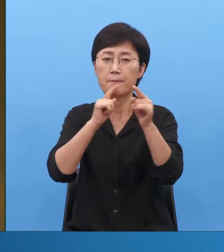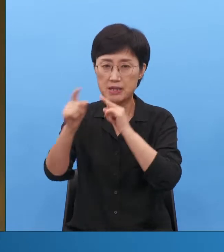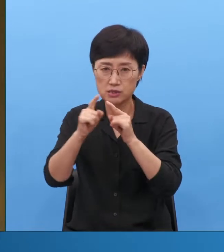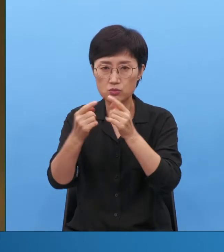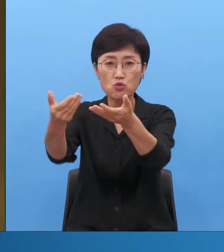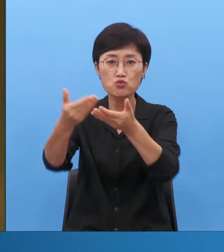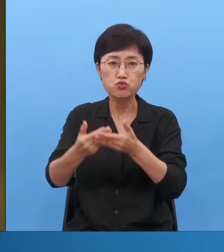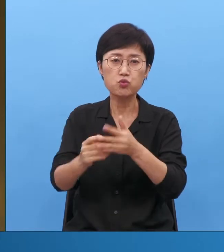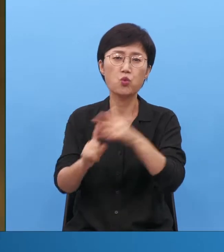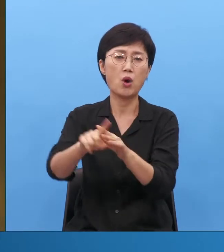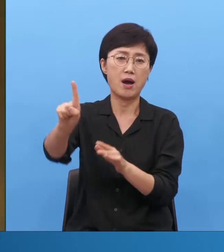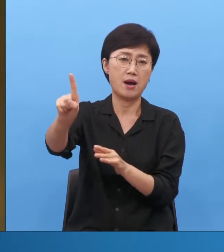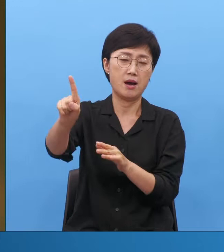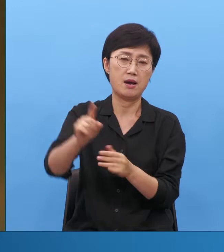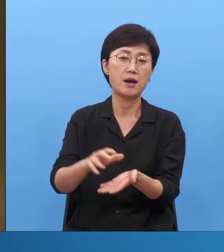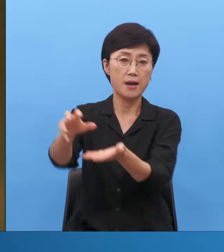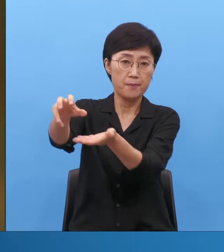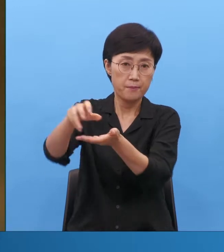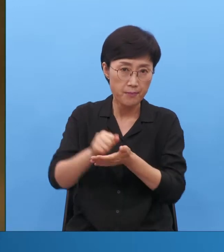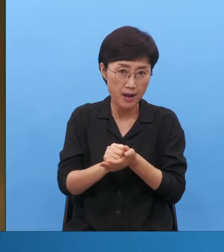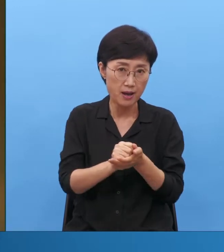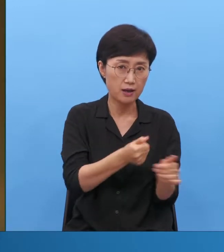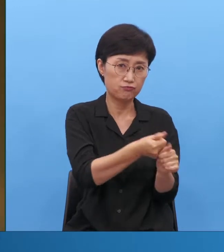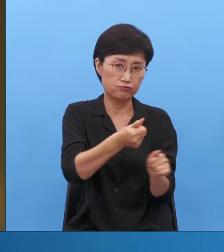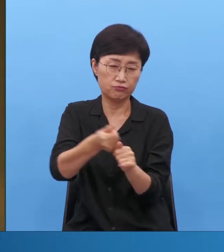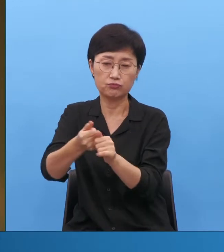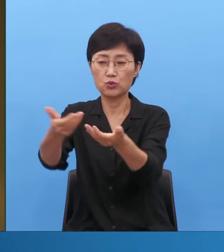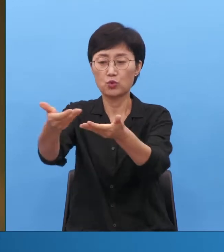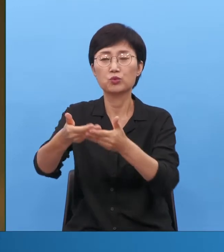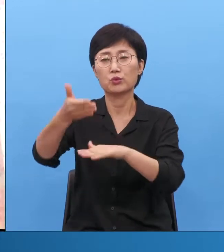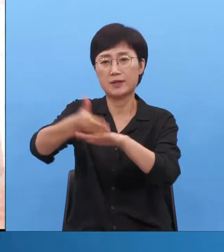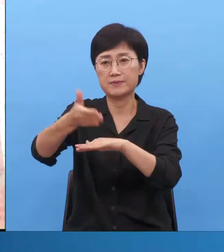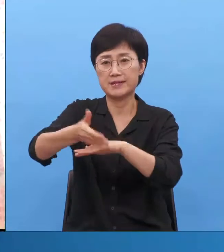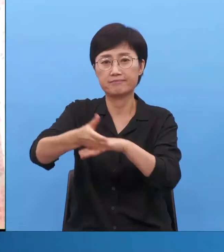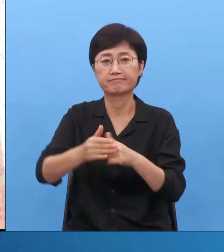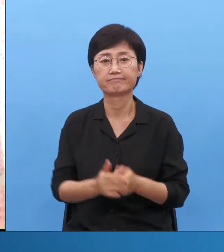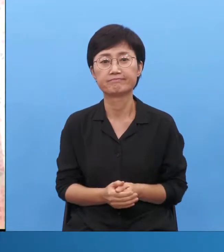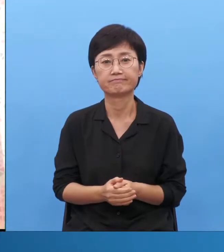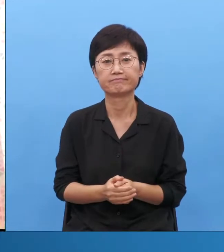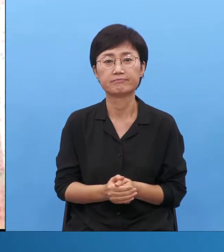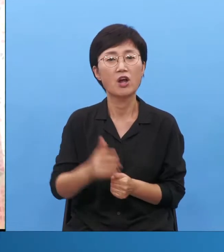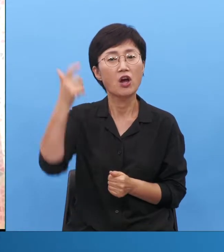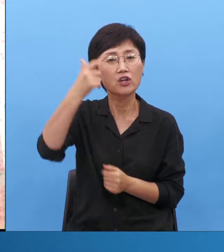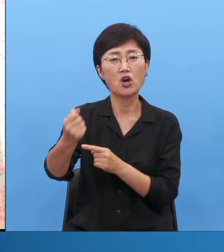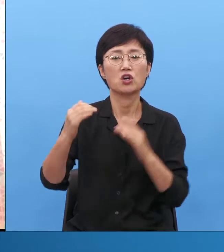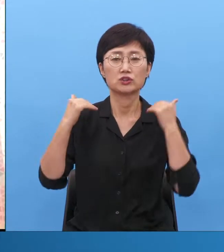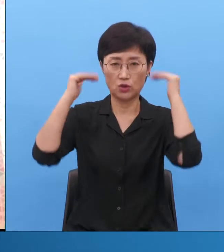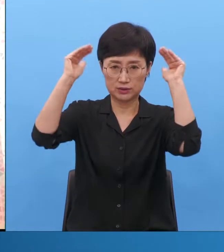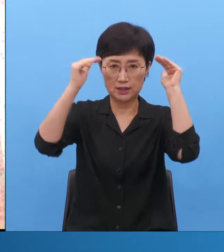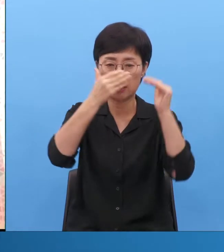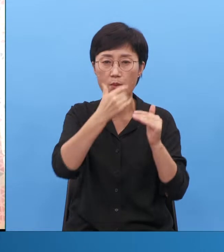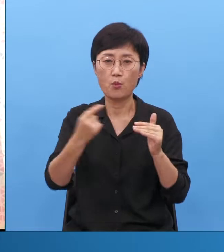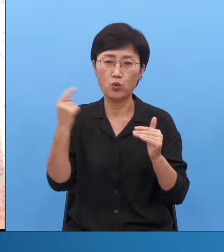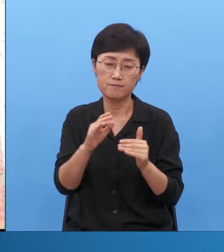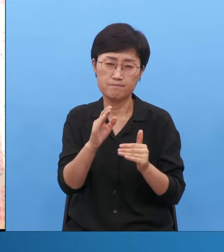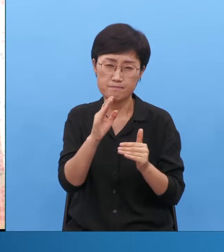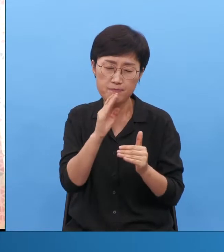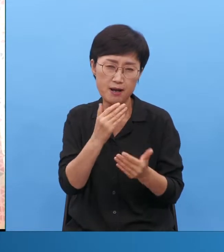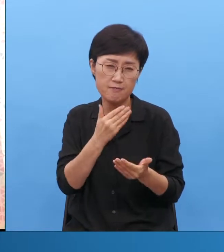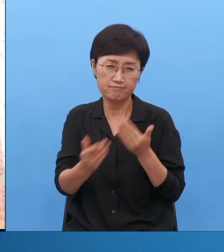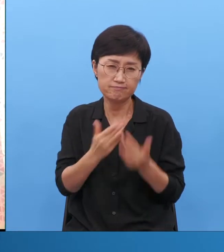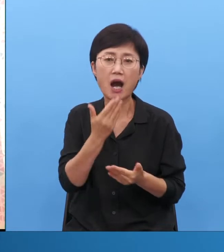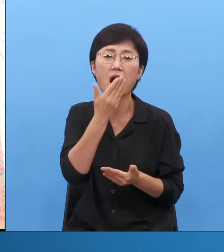по которому мы можем учиться и побеждать на всех местах действия. РТС для нас это духовный рост и практическое